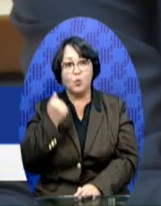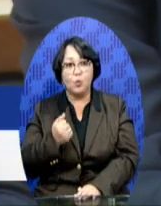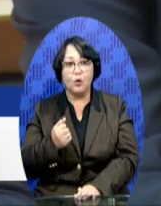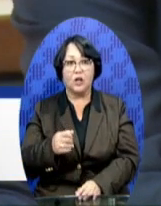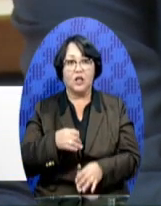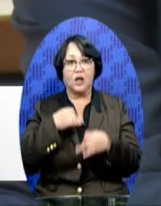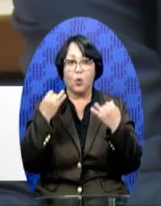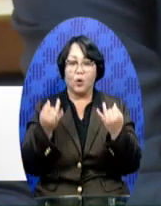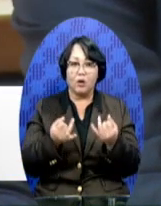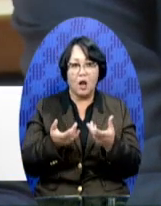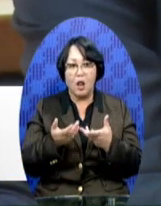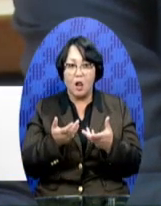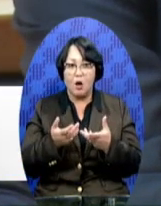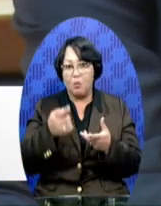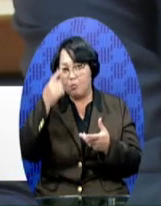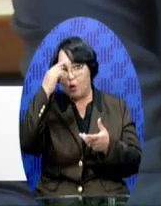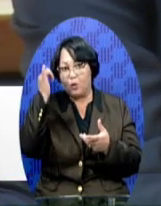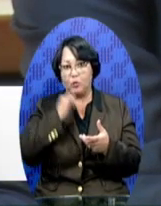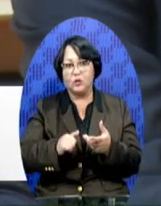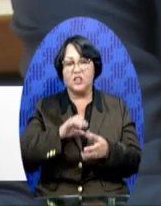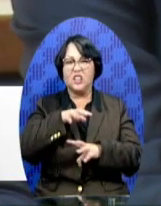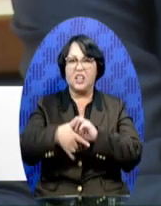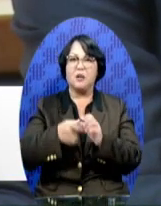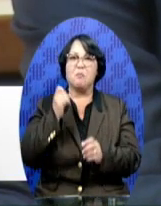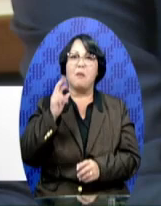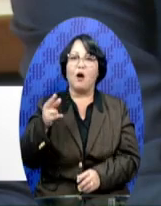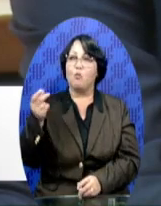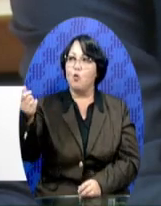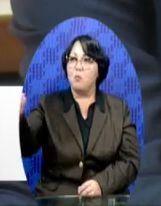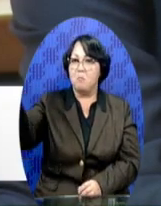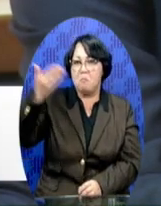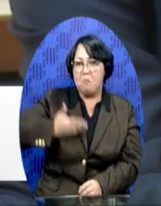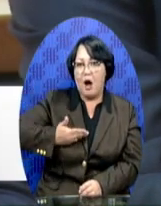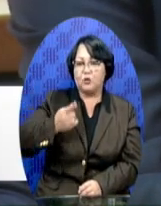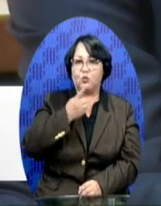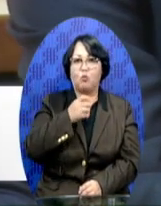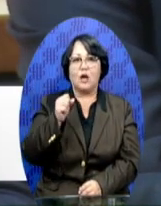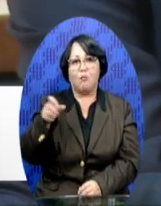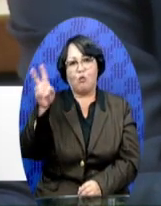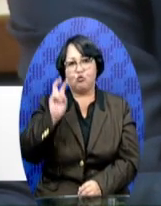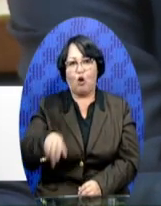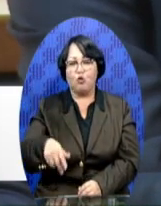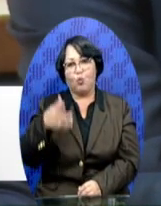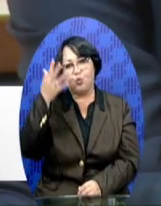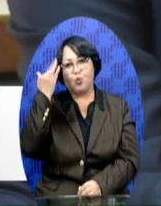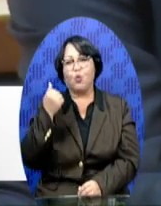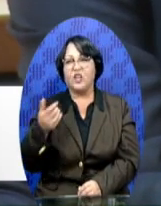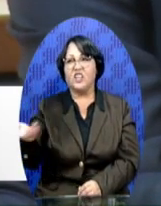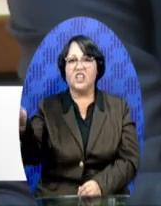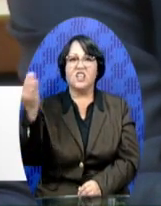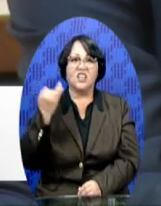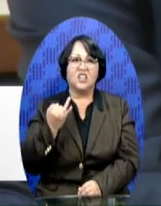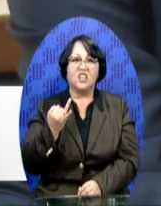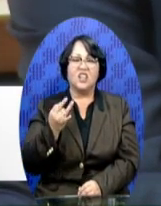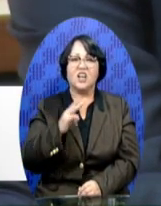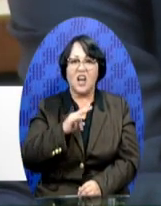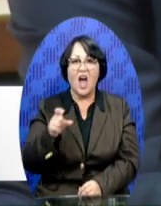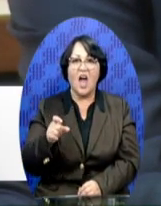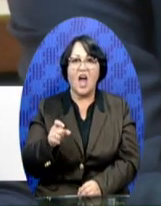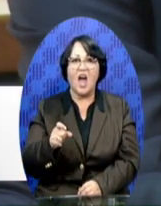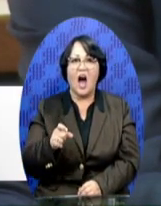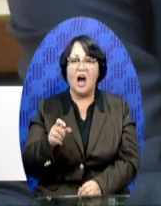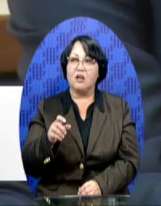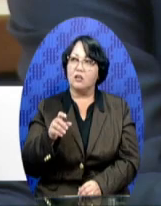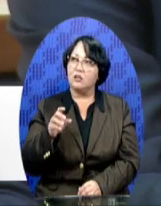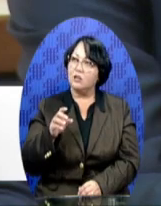ёсорхон баталсан тохиолдолд Монгол улсад бол Дэлхийн банкны 100 сая ам долларын санхүүжилт одоо энэ оны дөрөвдүгээрлэлд орж ирэх гэсэн үйлдэлтэй байна. За Дэлхийн банк санхүүжилт